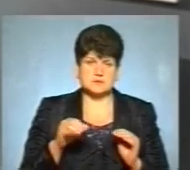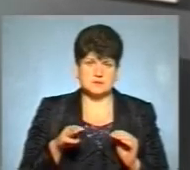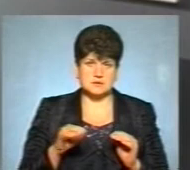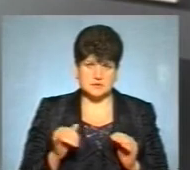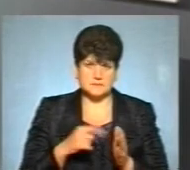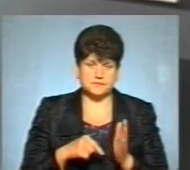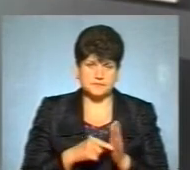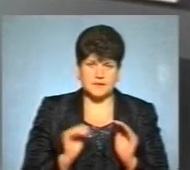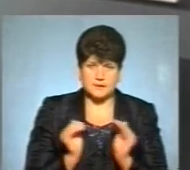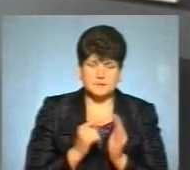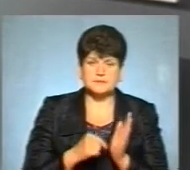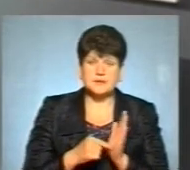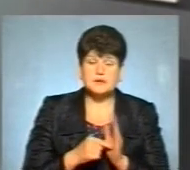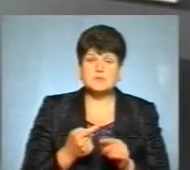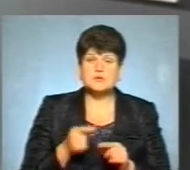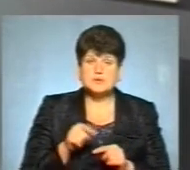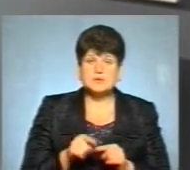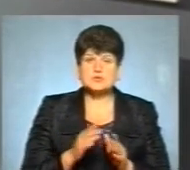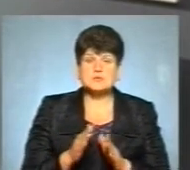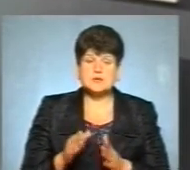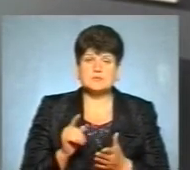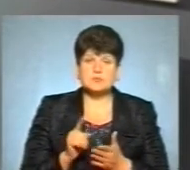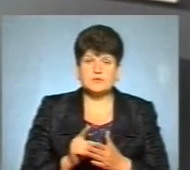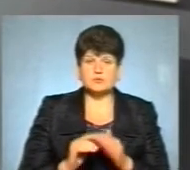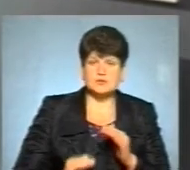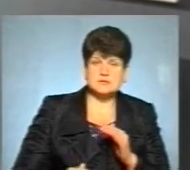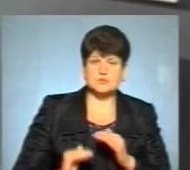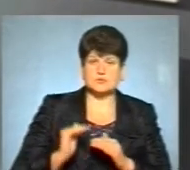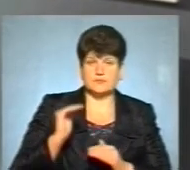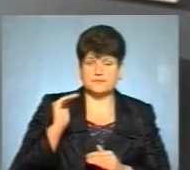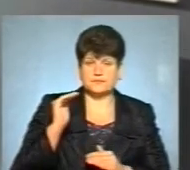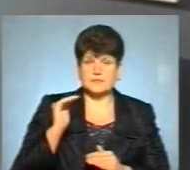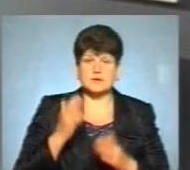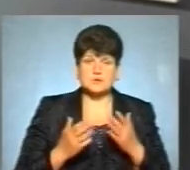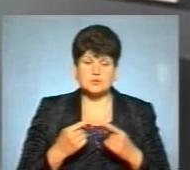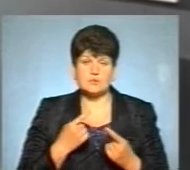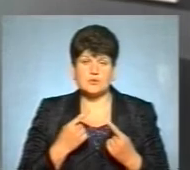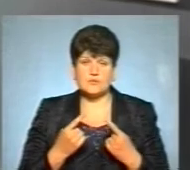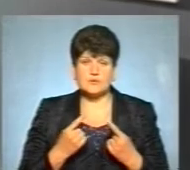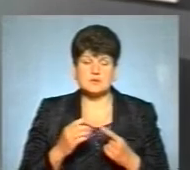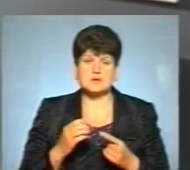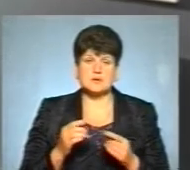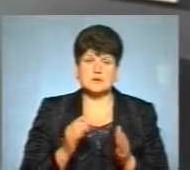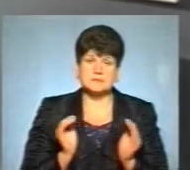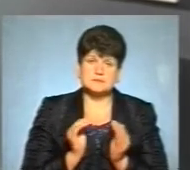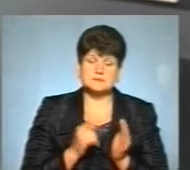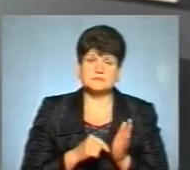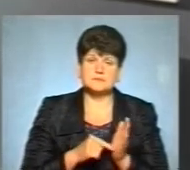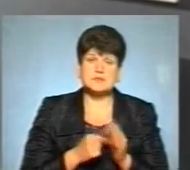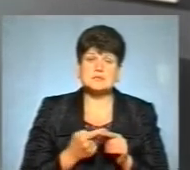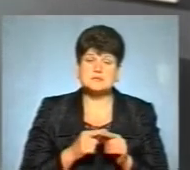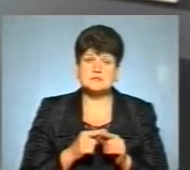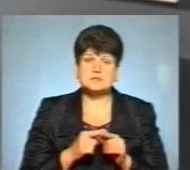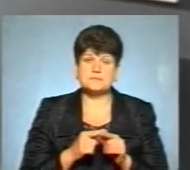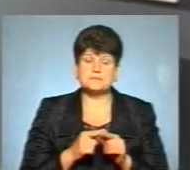з Русланом Савчичним, про це, що система повинна йти від низу до верху. І якщо ми говоримо, смарт-сіті – це екосистема